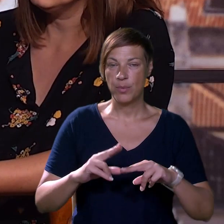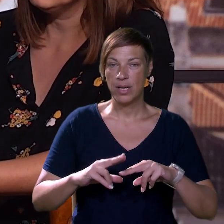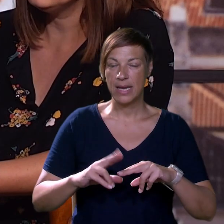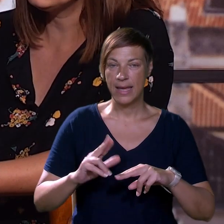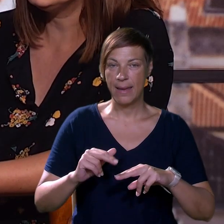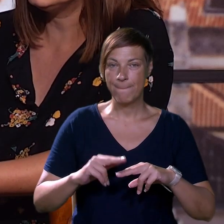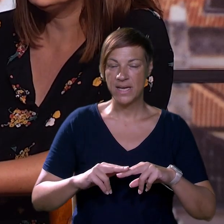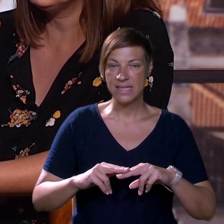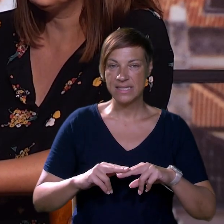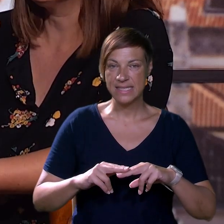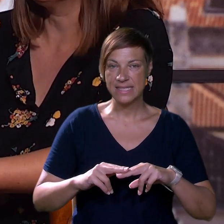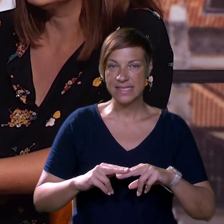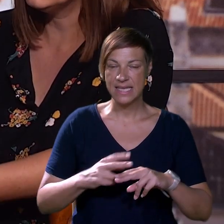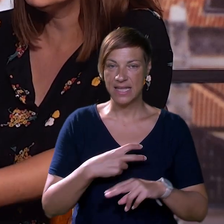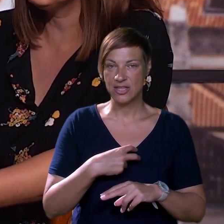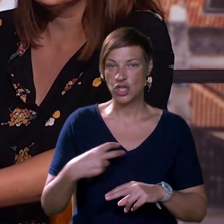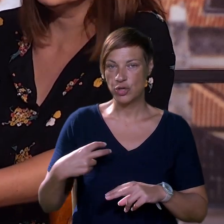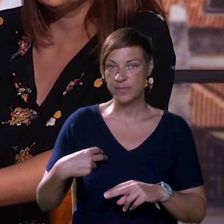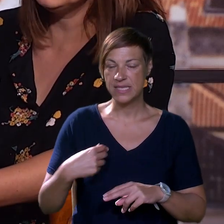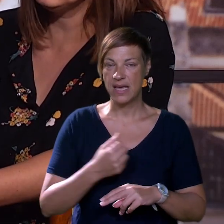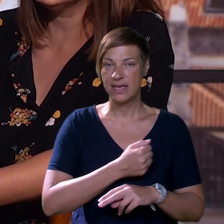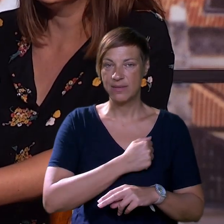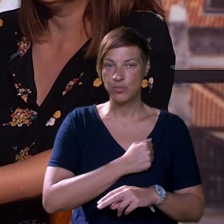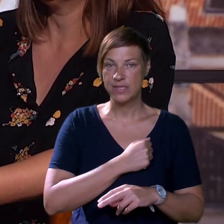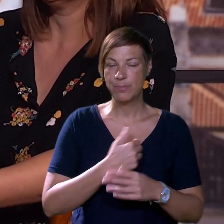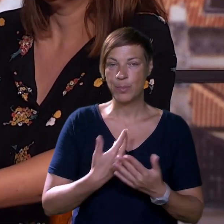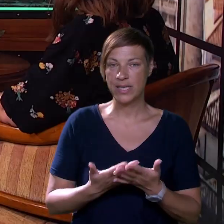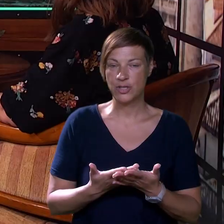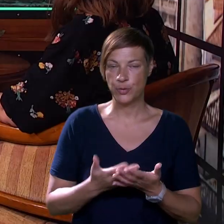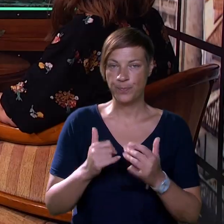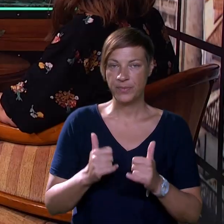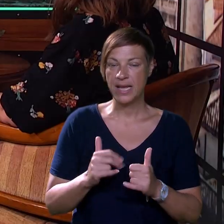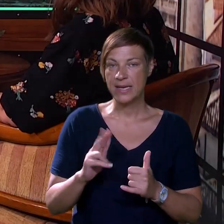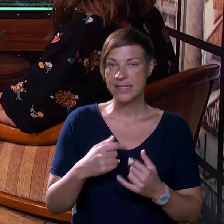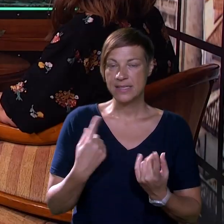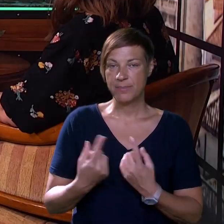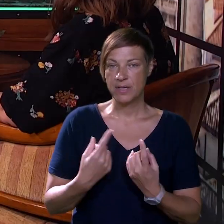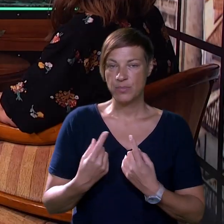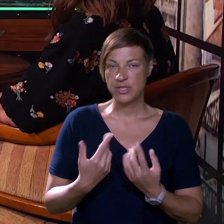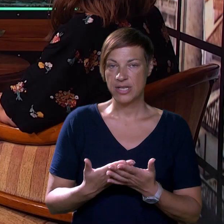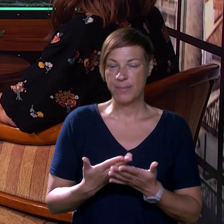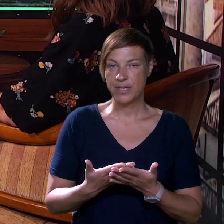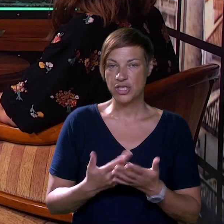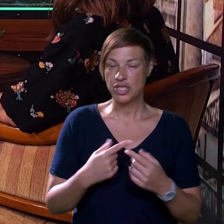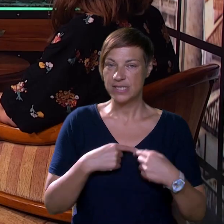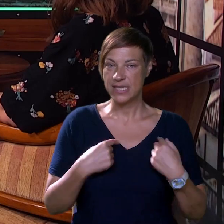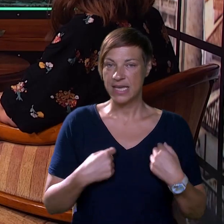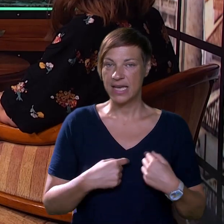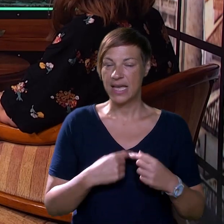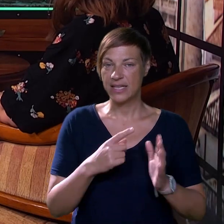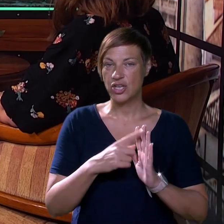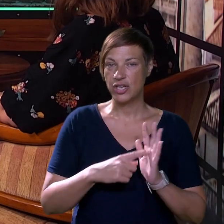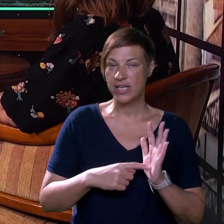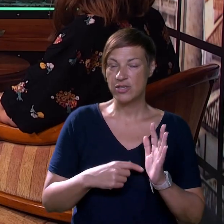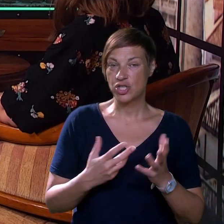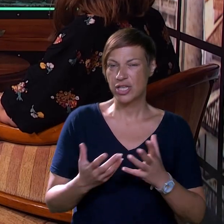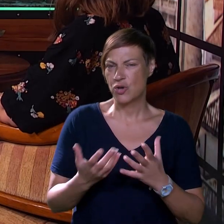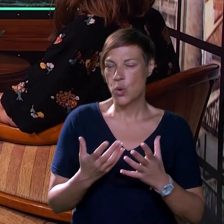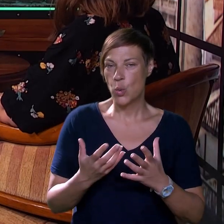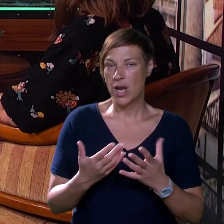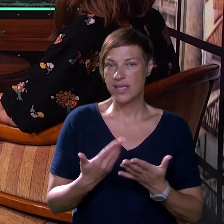sa kliničkim centrom u Zagrebu, Splitu? Pa je, tako je. Danas imamo situaciju da, na primjer, što se tiče kardiokirurških